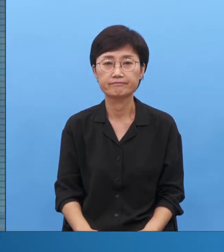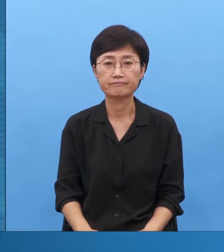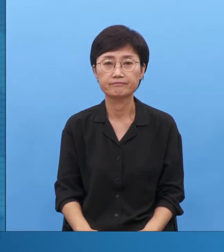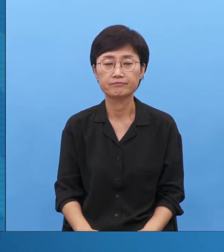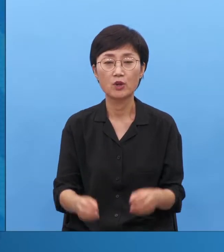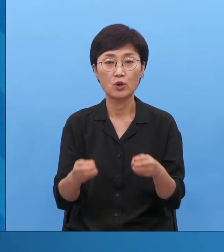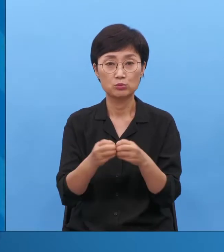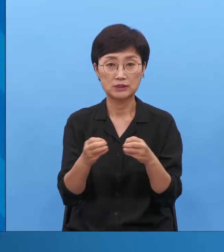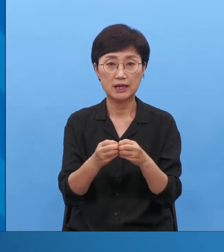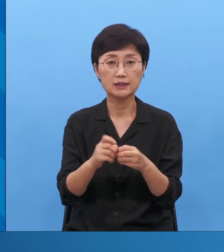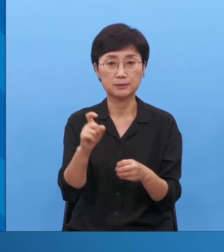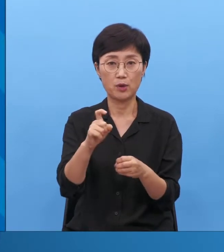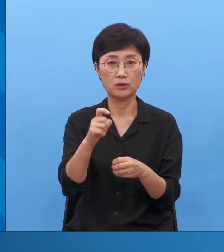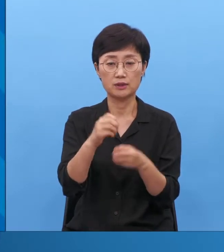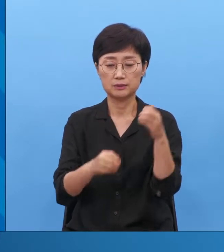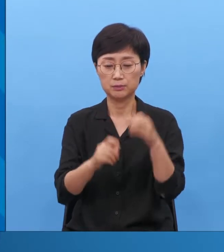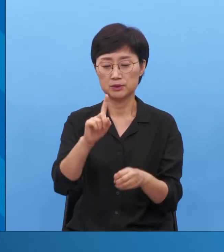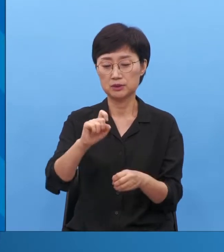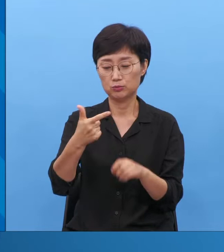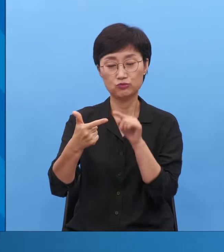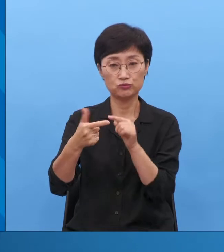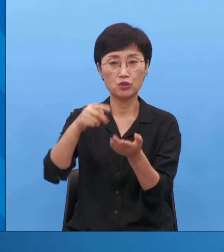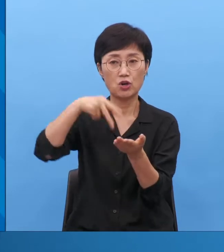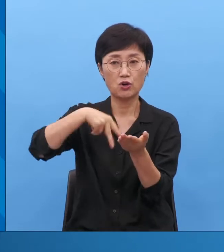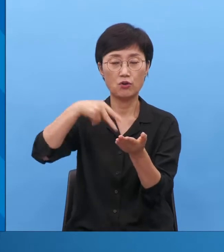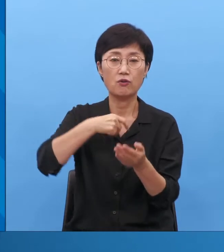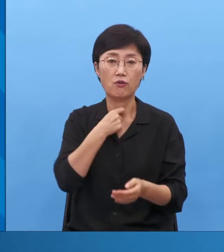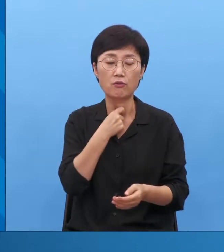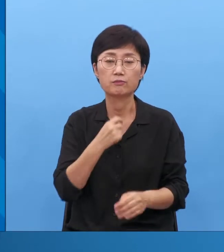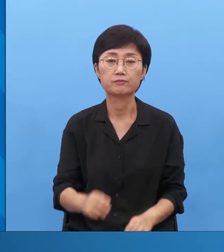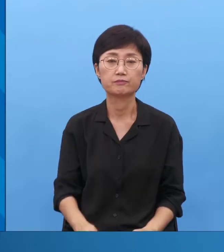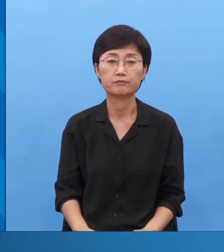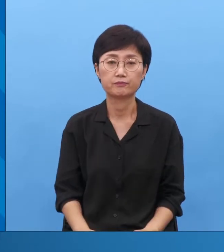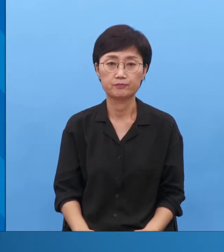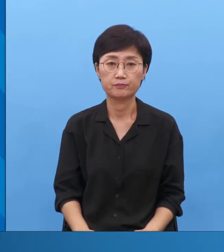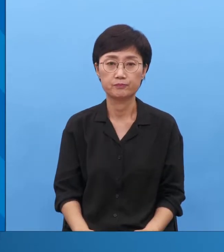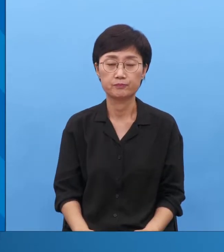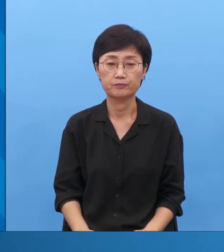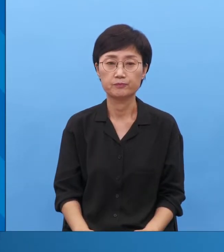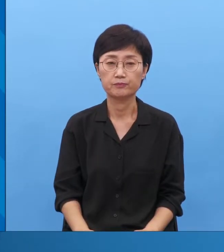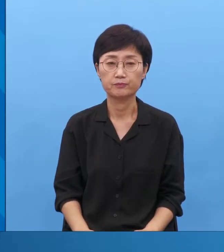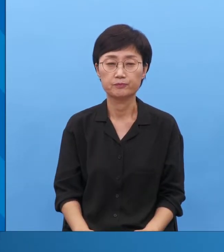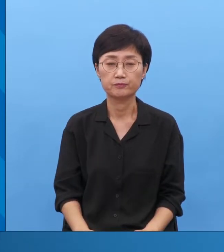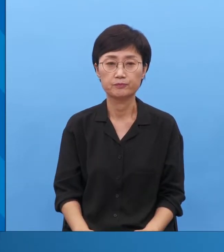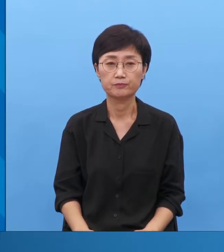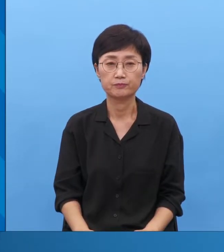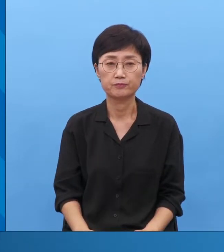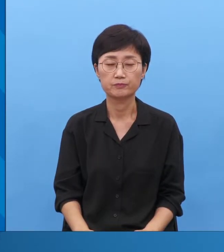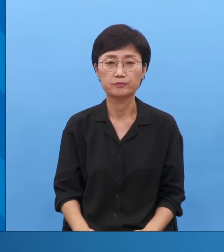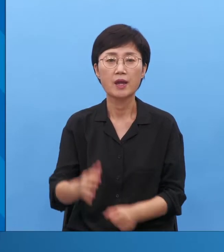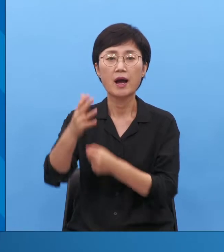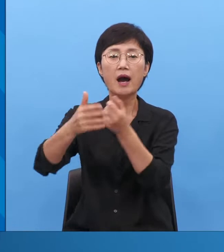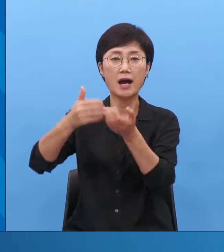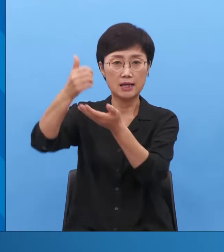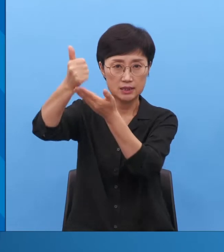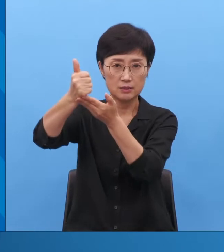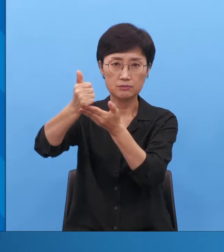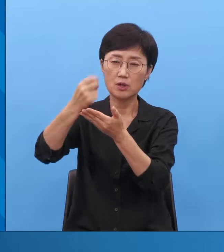교동문 10번 시편 16편의 말씀을 교독합니다. The responsive reading is number 10, Psalm 16. 하나님이여